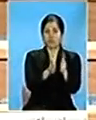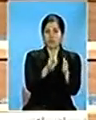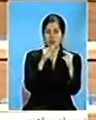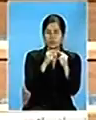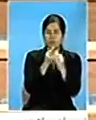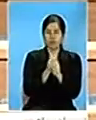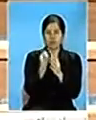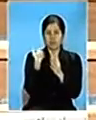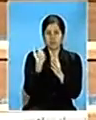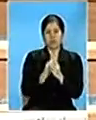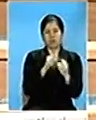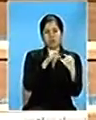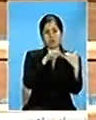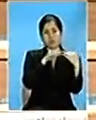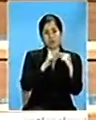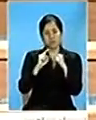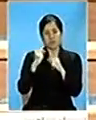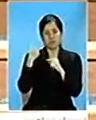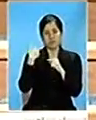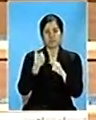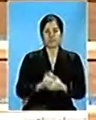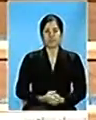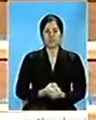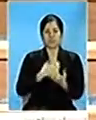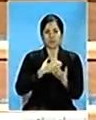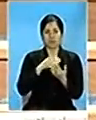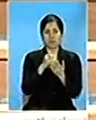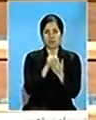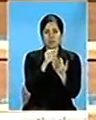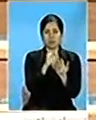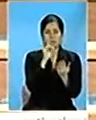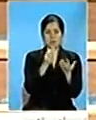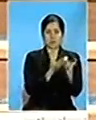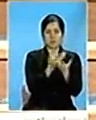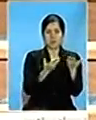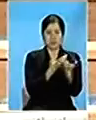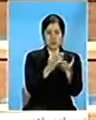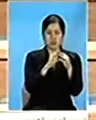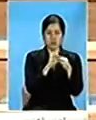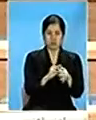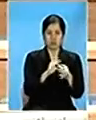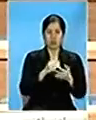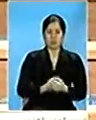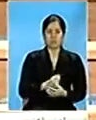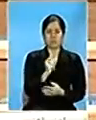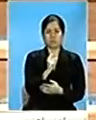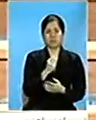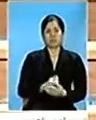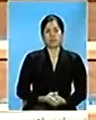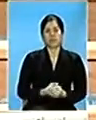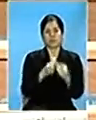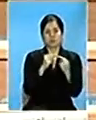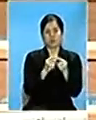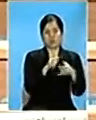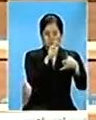ยกการพิจารณาในเรื่องของข้อเท็จจริงการมีอยู่หรือไม่มีของช